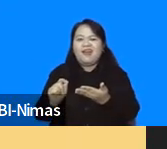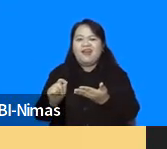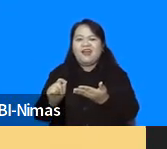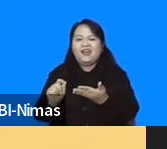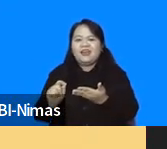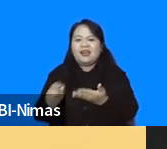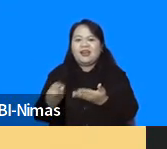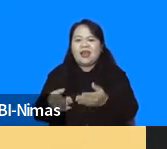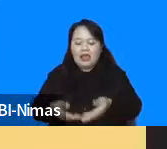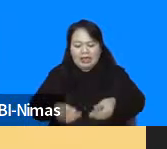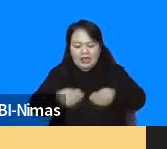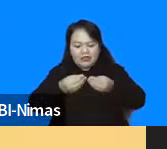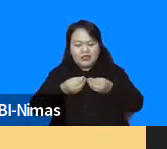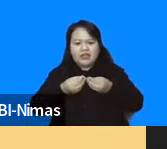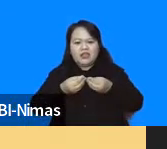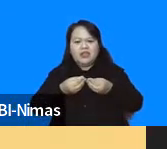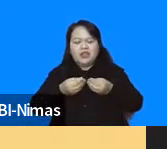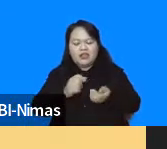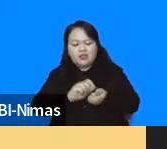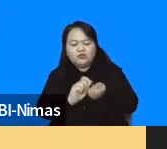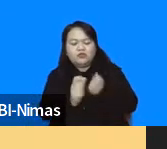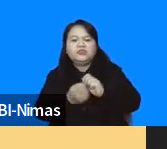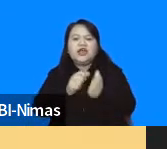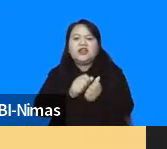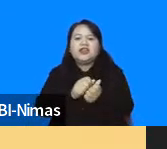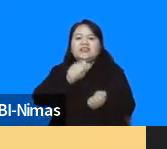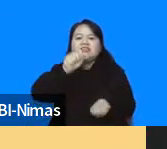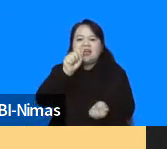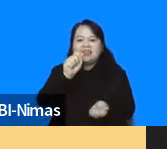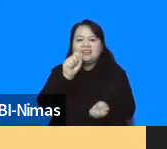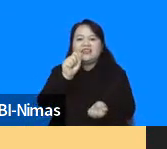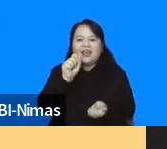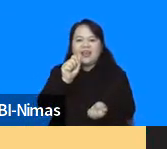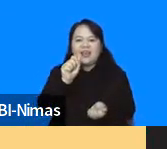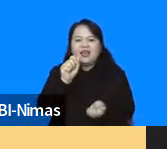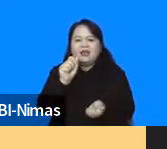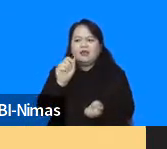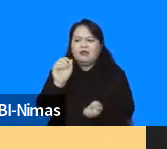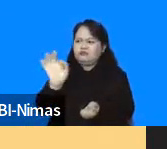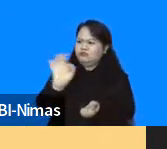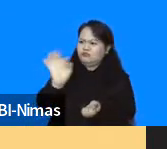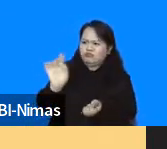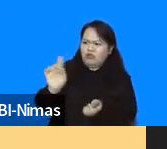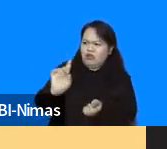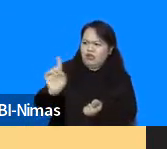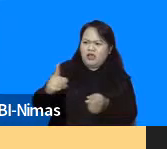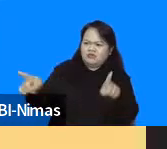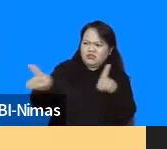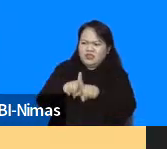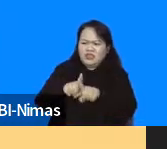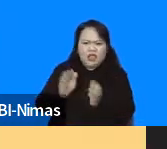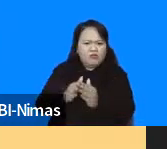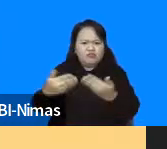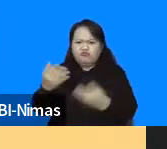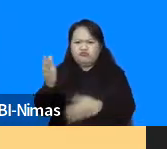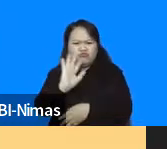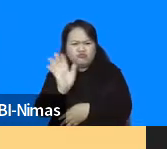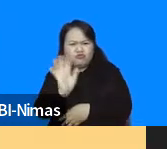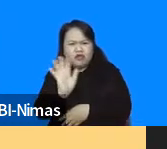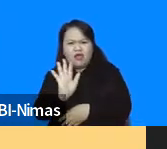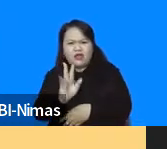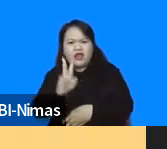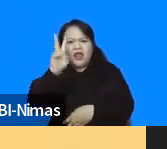bersekolah, mendapat hasil akhir berupa ijazah, bukan buku nikah?